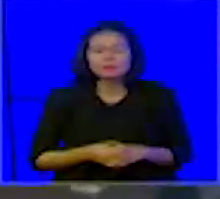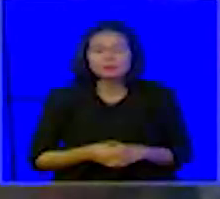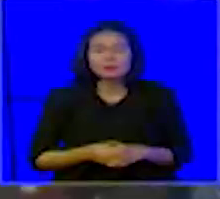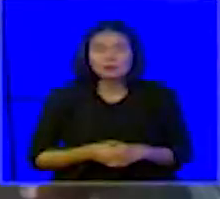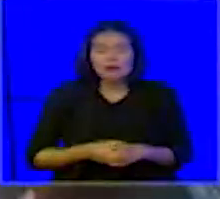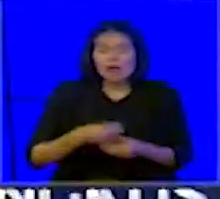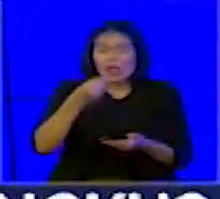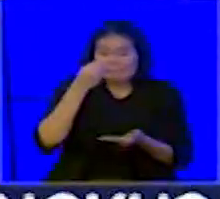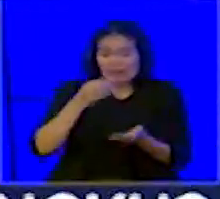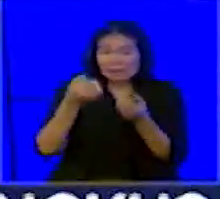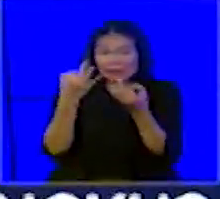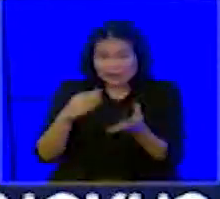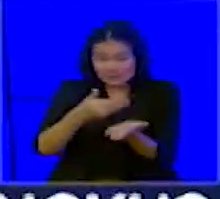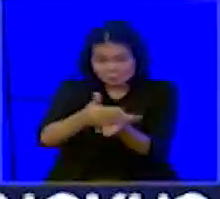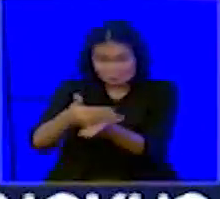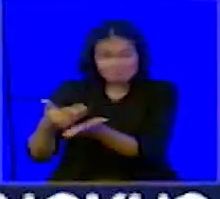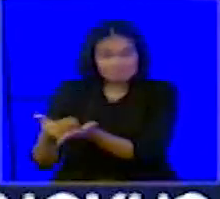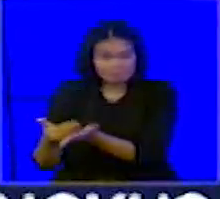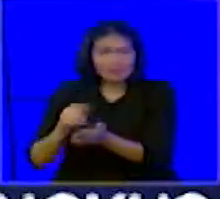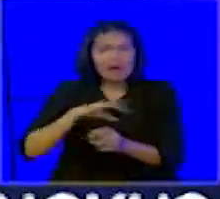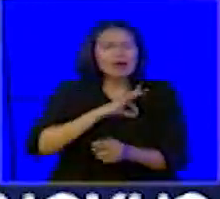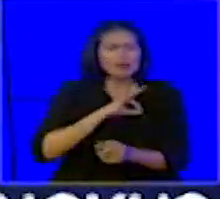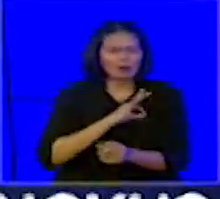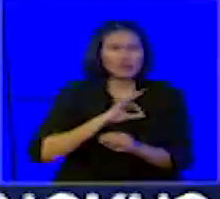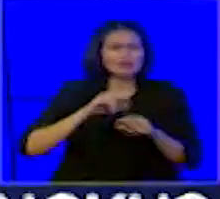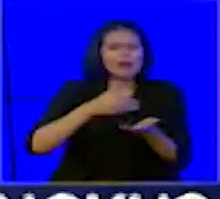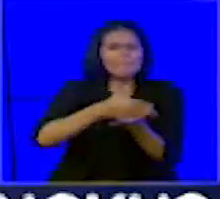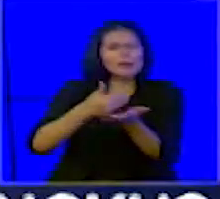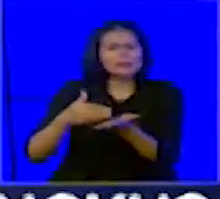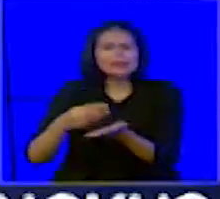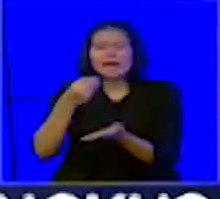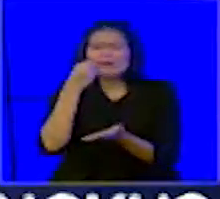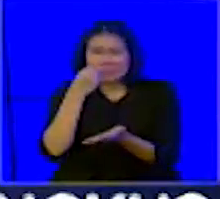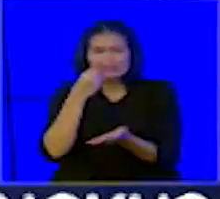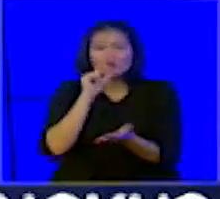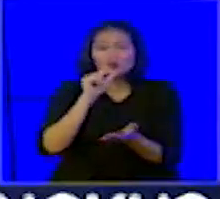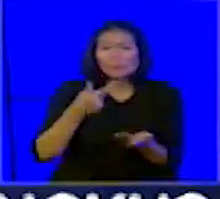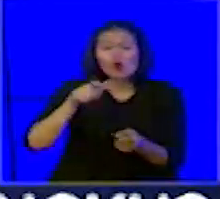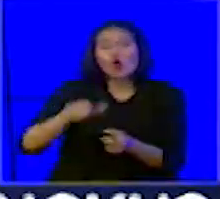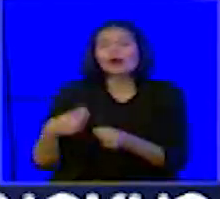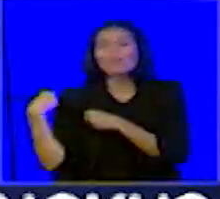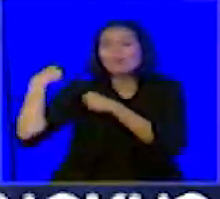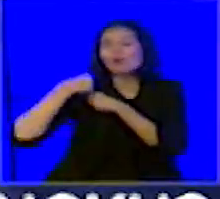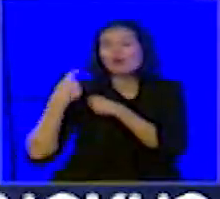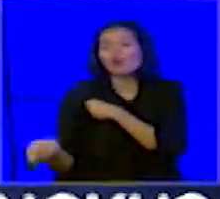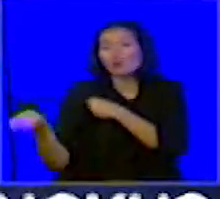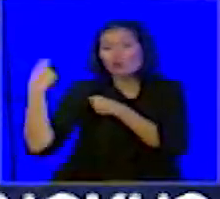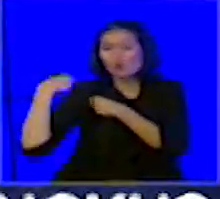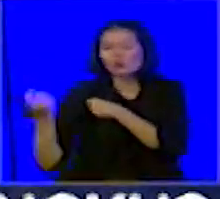Selain memberikan makanan gratis kepada pengguna jalan, para relawan juga membagikan nasi bungkus kepada sejumlah pemulung dan warga kurang